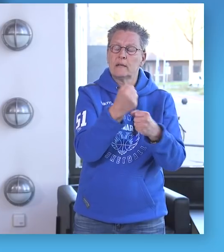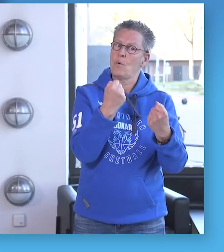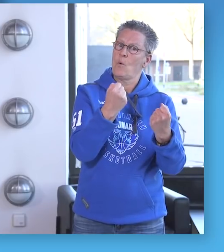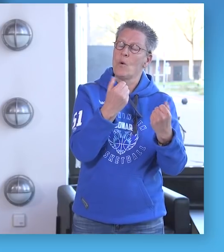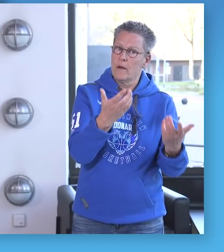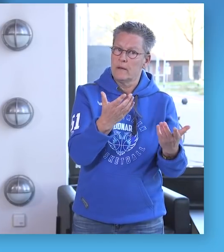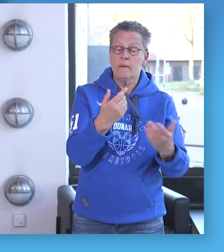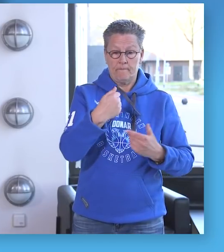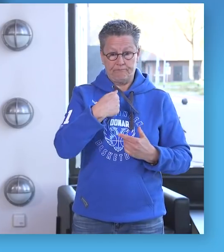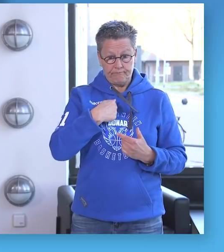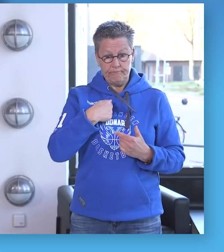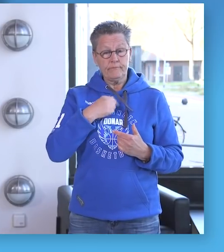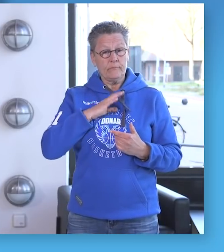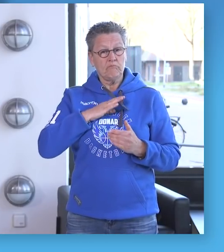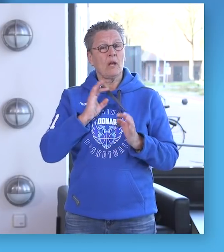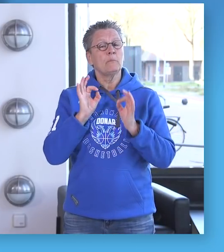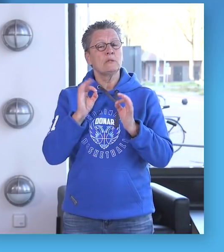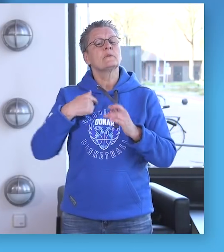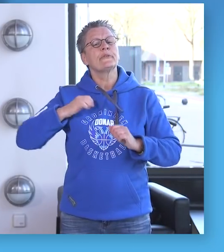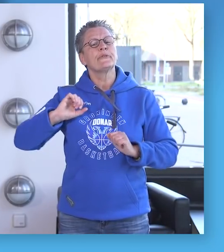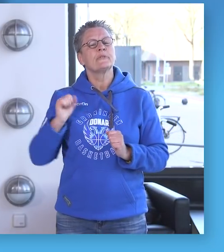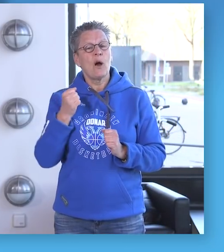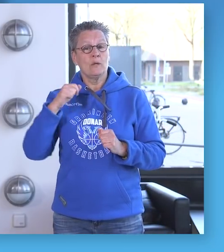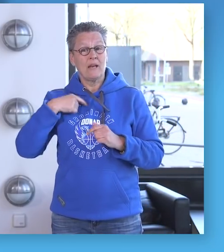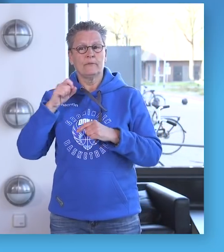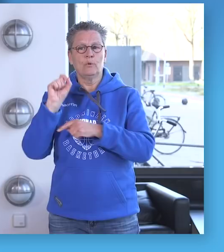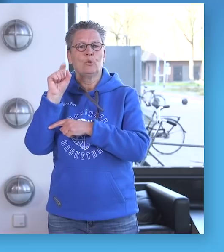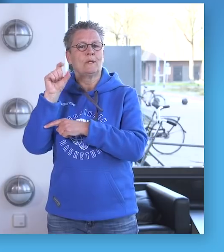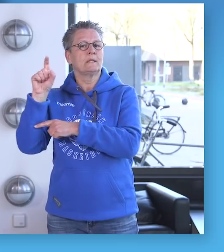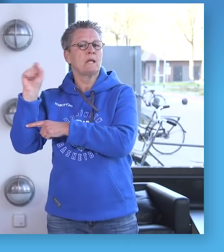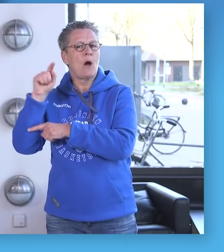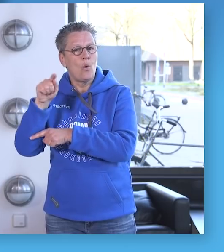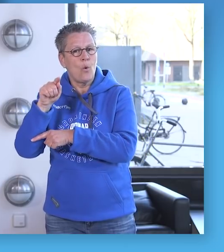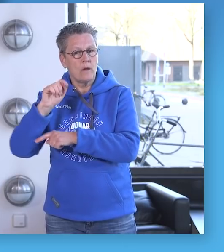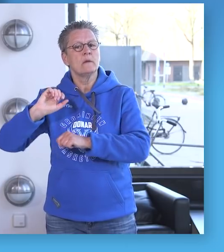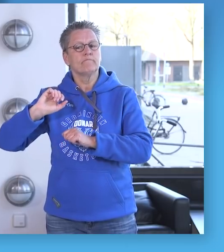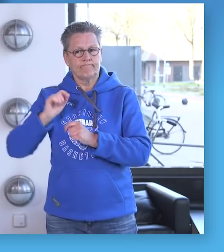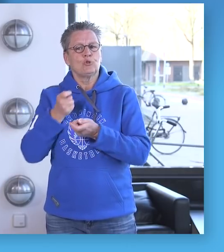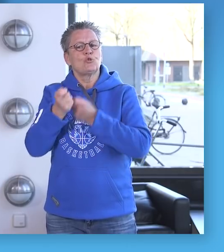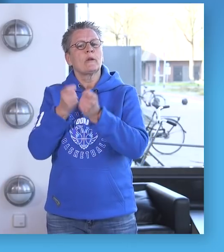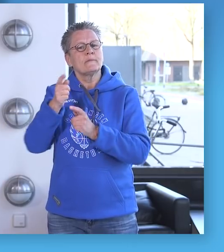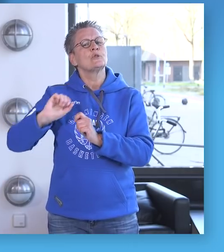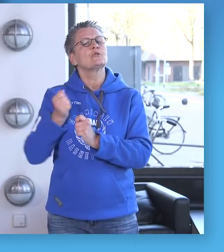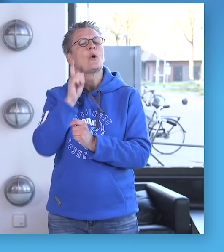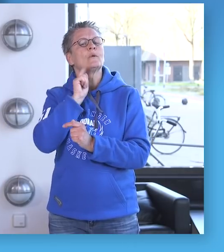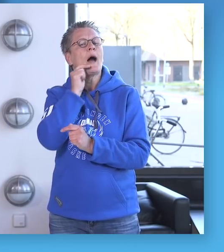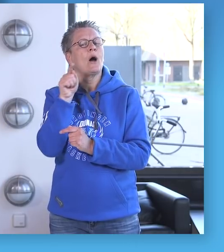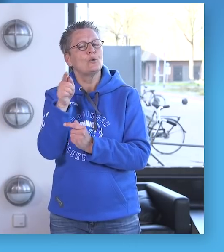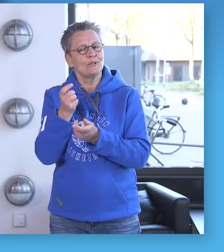het bijzondere voor mij was ook nog dat mijn vrouw zit op Curaçao om voor haar schoonouders te zorgen. Maar